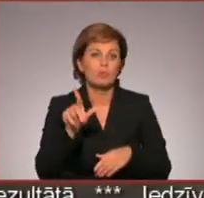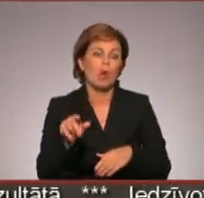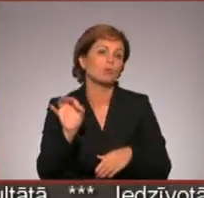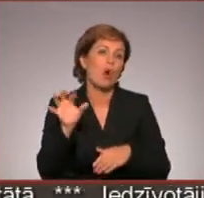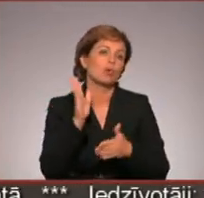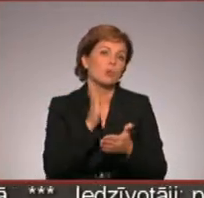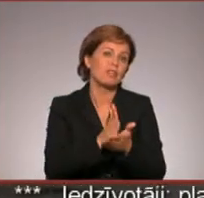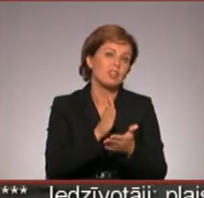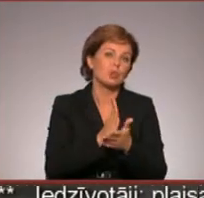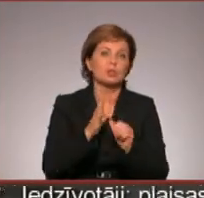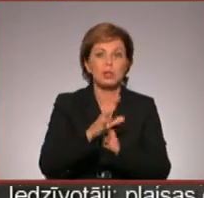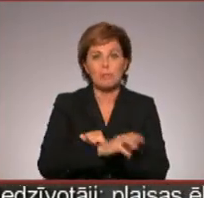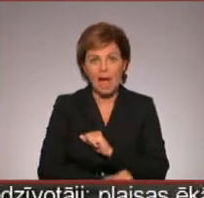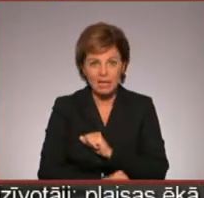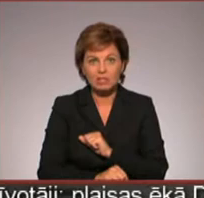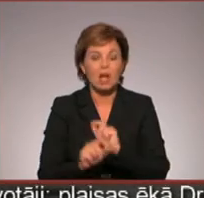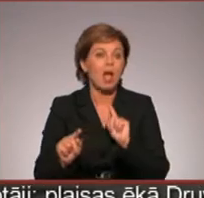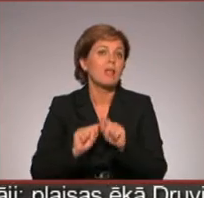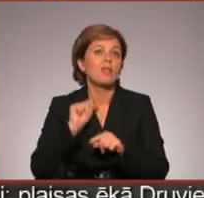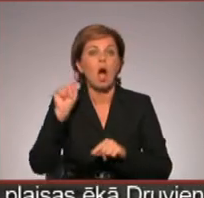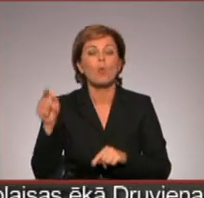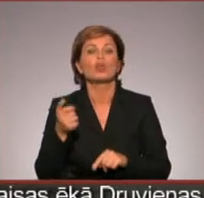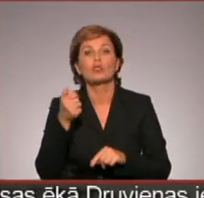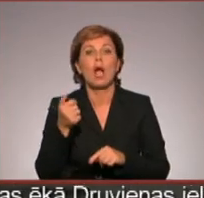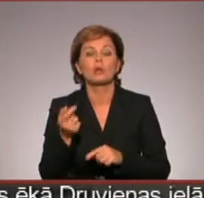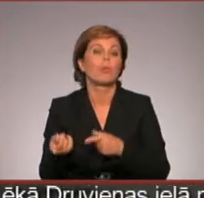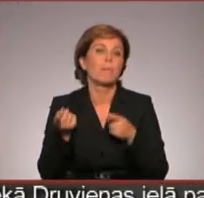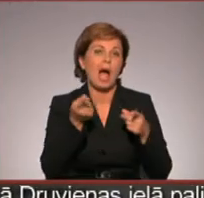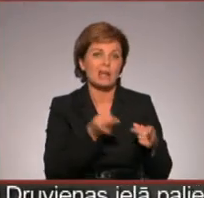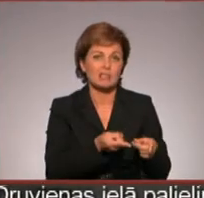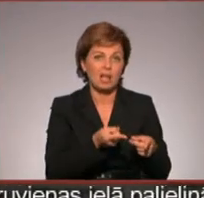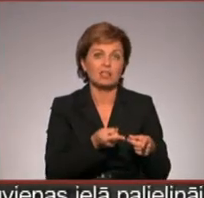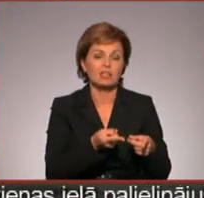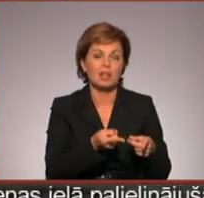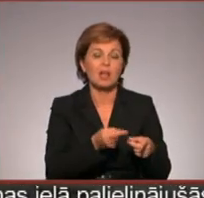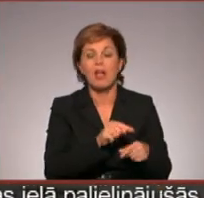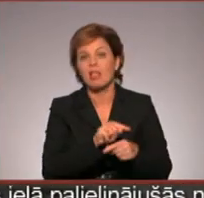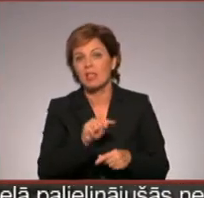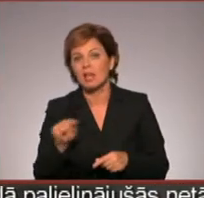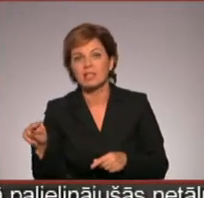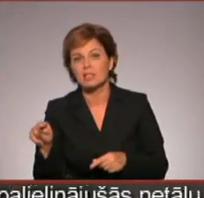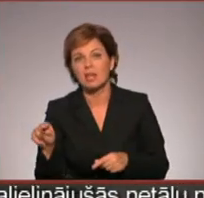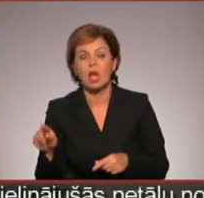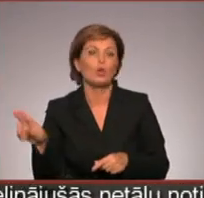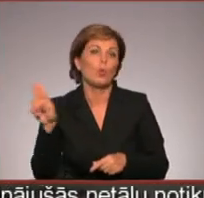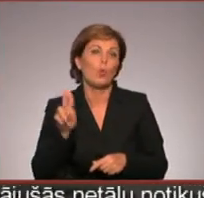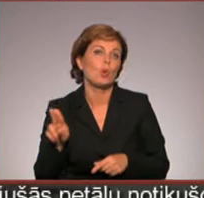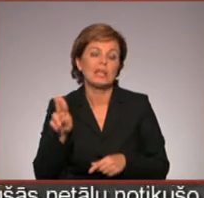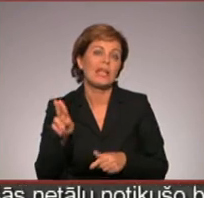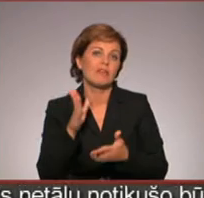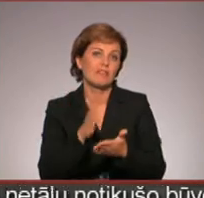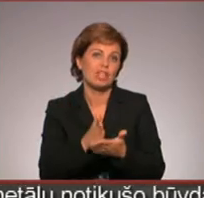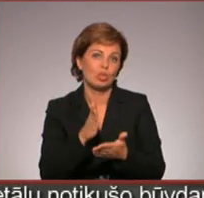vidus beigas un tad uz nākošo gadu pārceļās līdz teiksim, jūnija